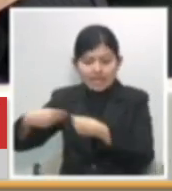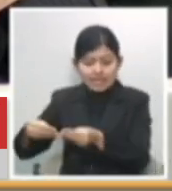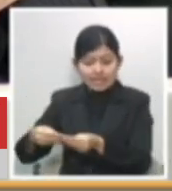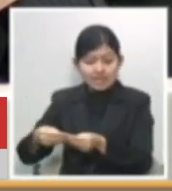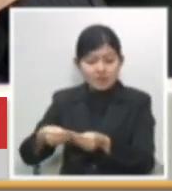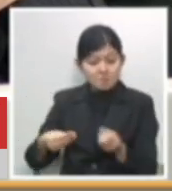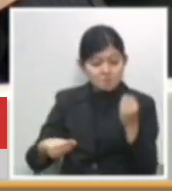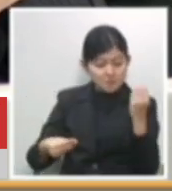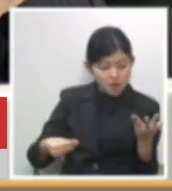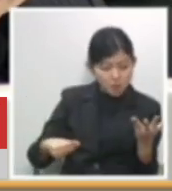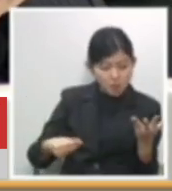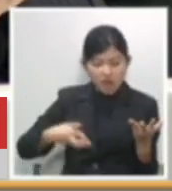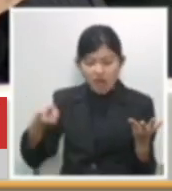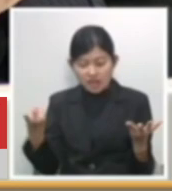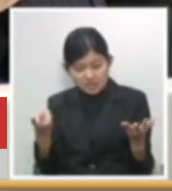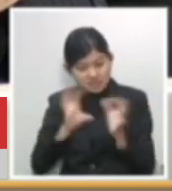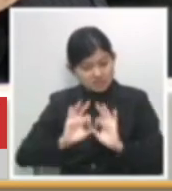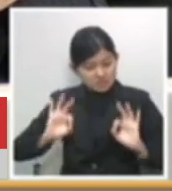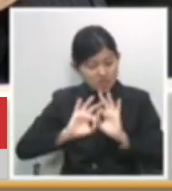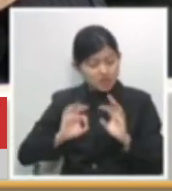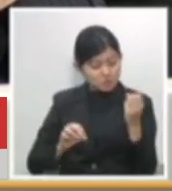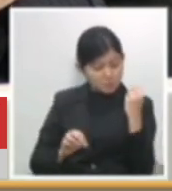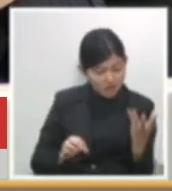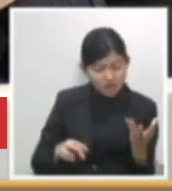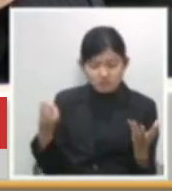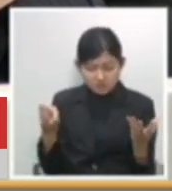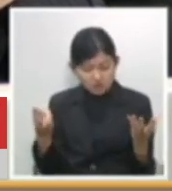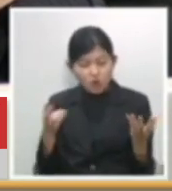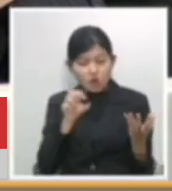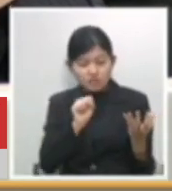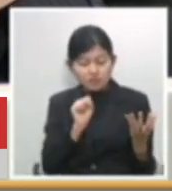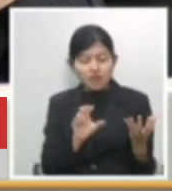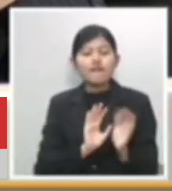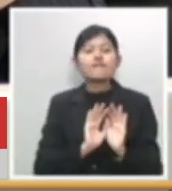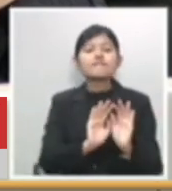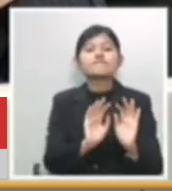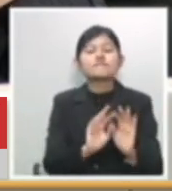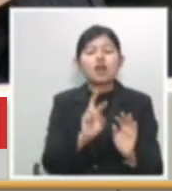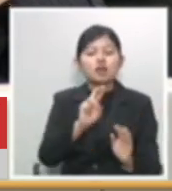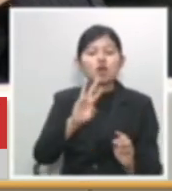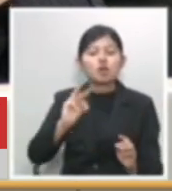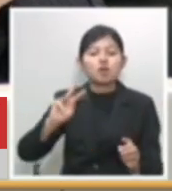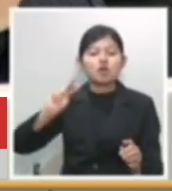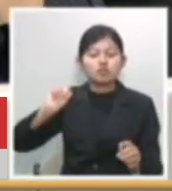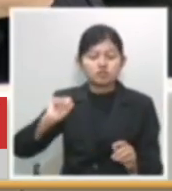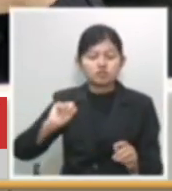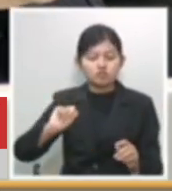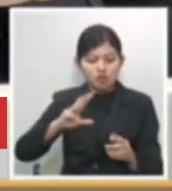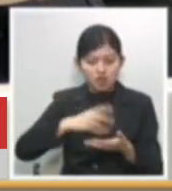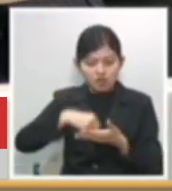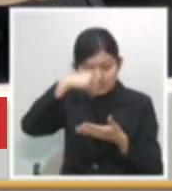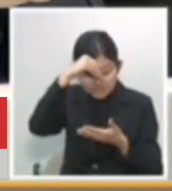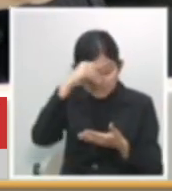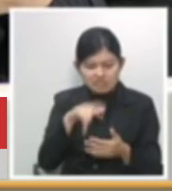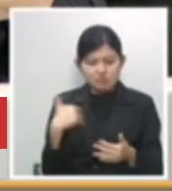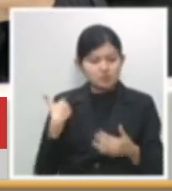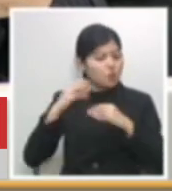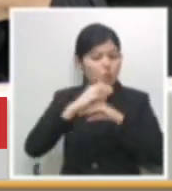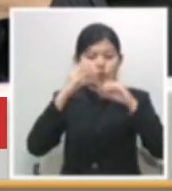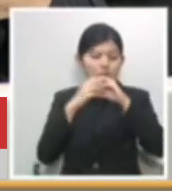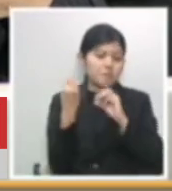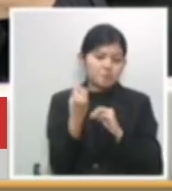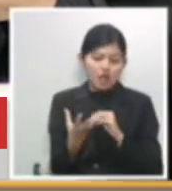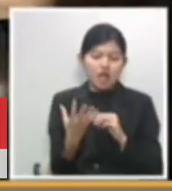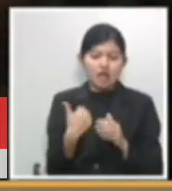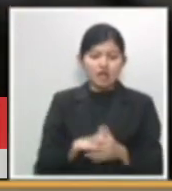ไม่ขอฝากท่านประธานผ่านไปถึงท่านรัฐมนตรีว่าการกระทรวงศึกษาธิการซึ่งยังมีอีกหลายโครงการท่านครับ